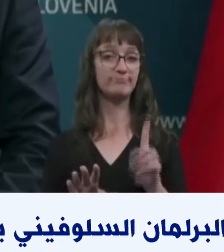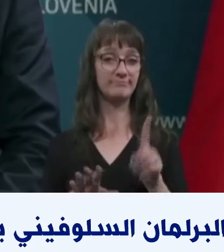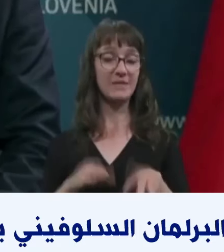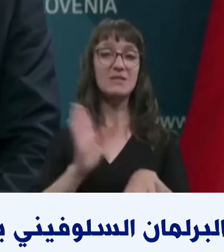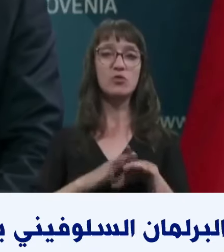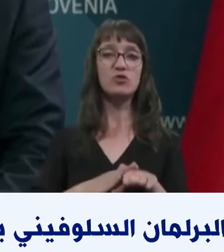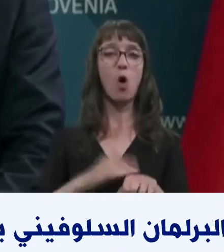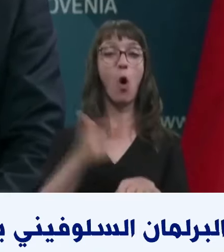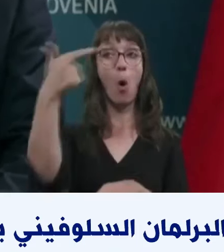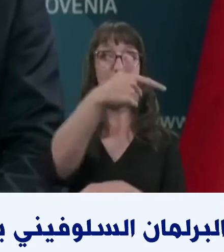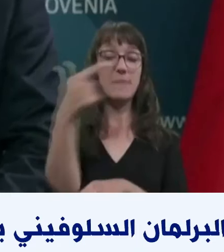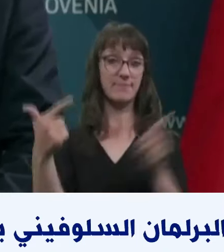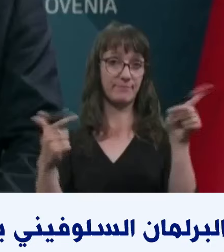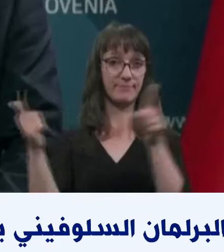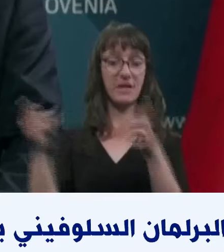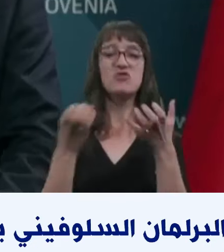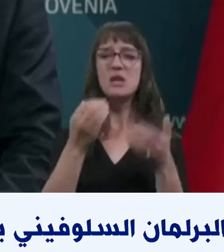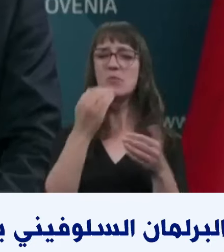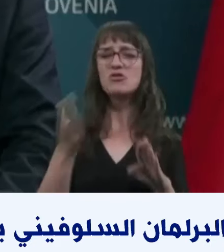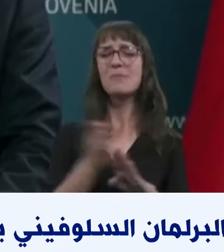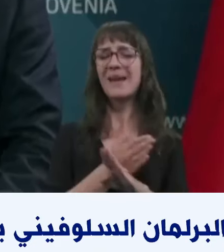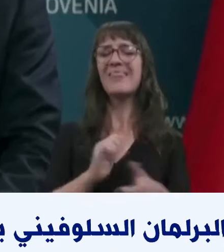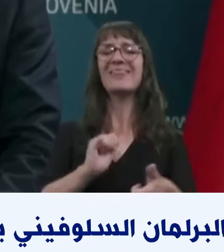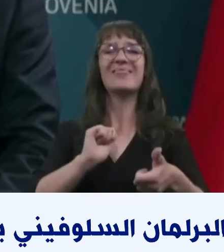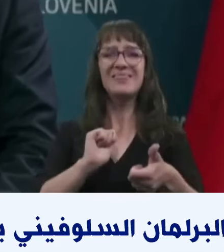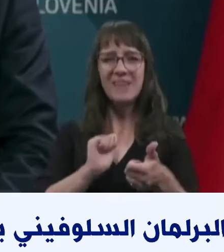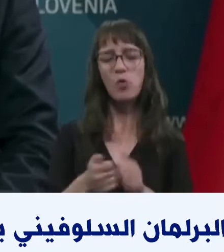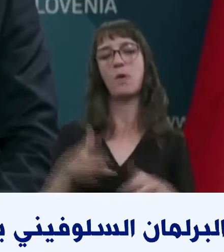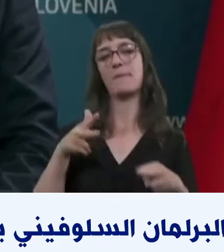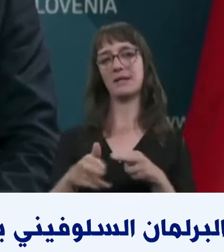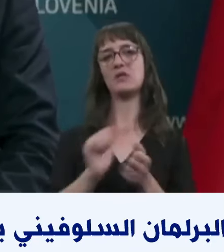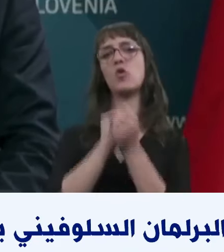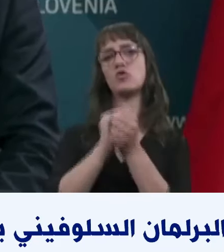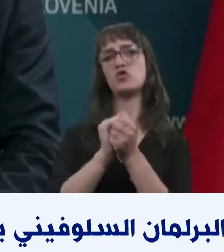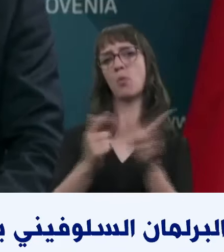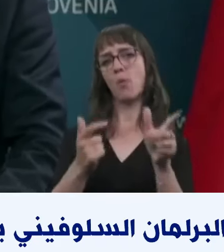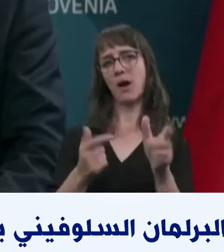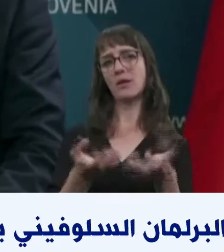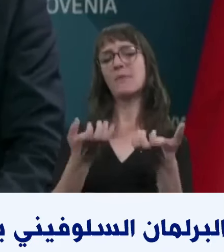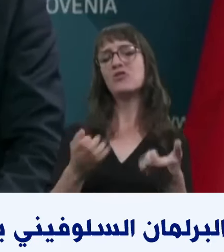أن الوقت قد حان ليوحد العالم جهوده نحو حل الدولتين.